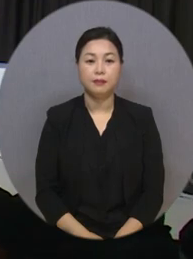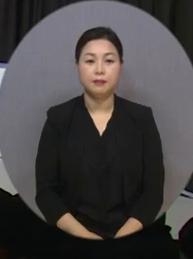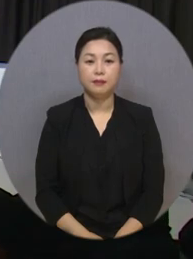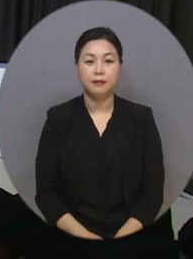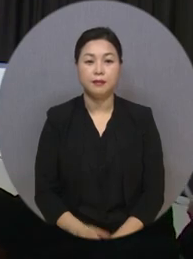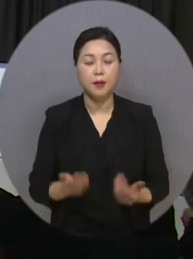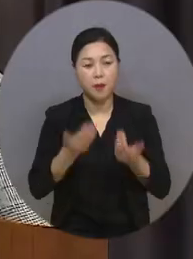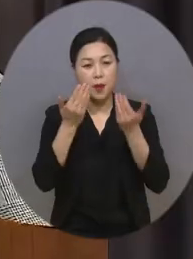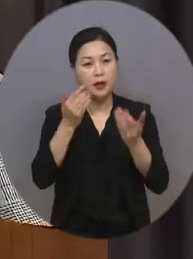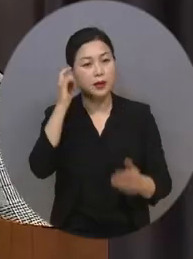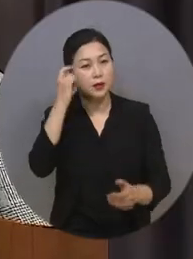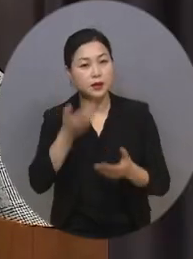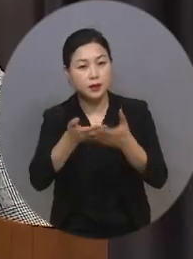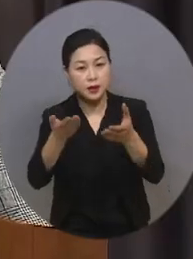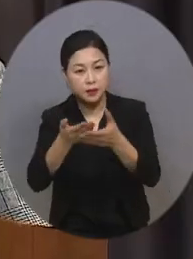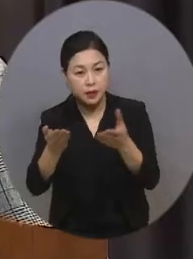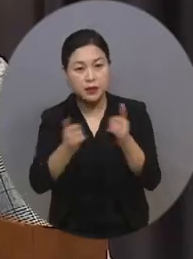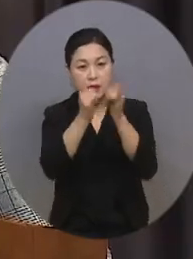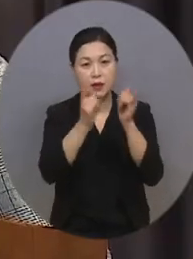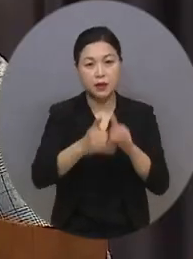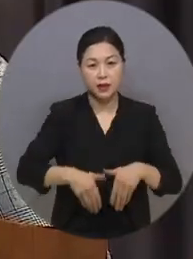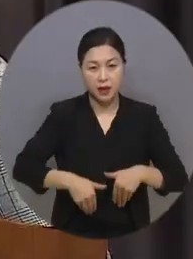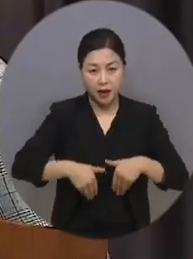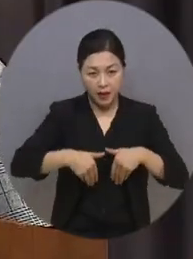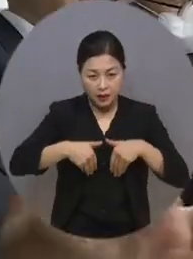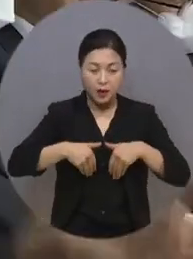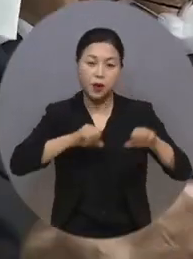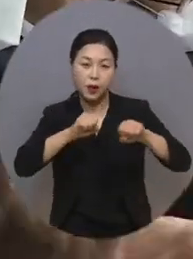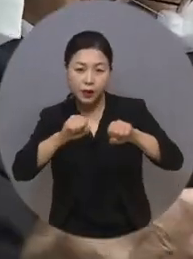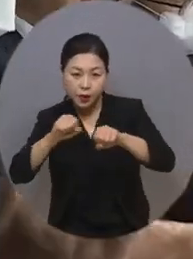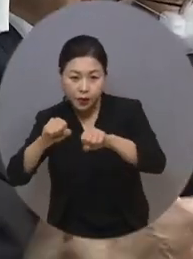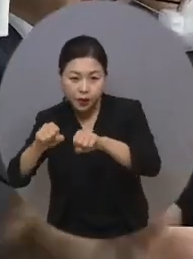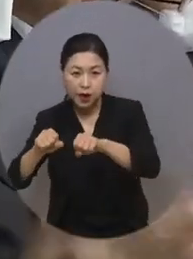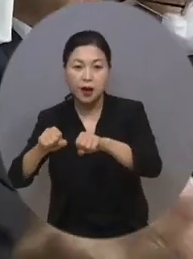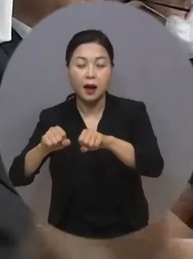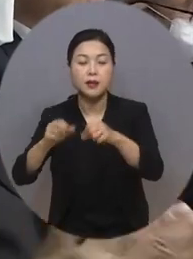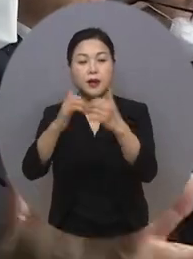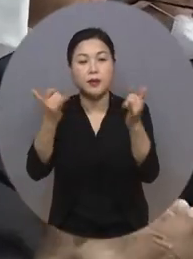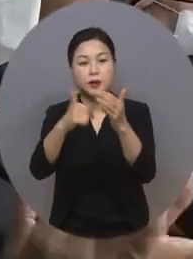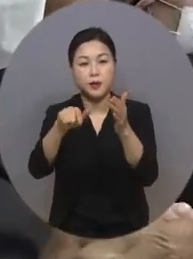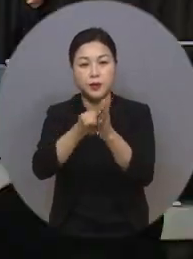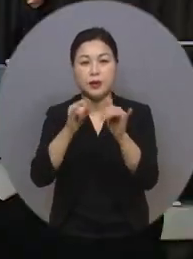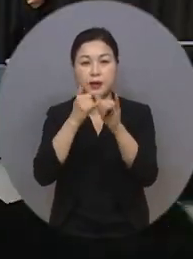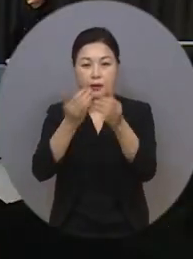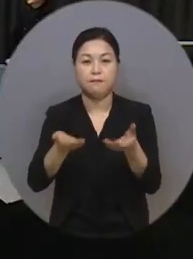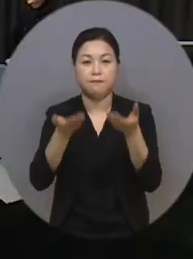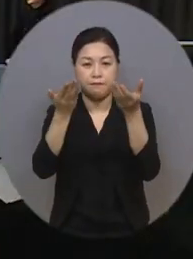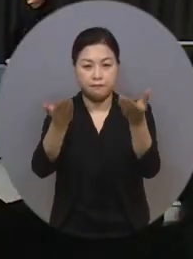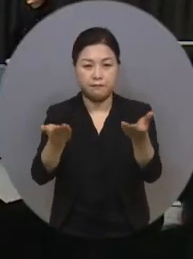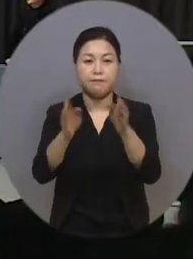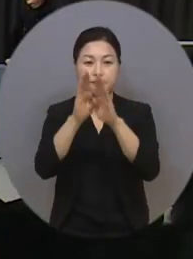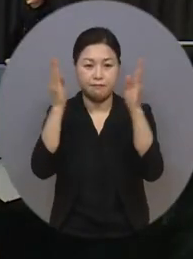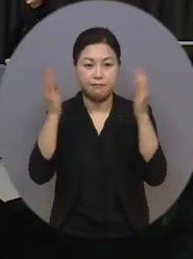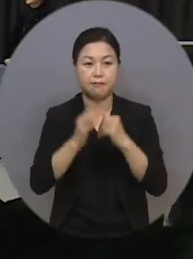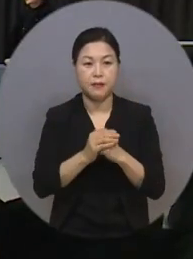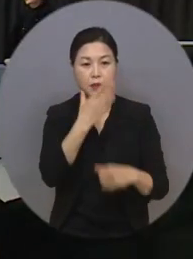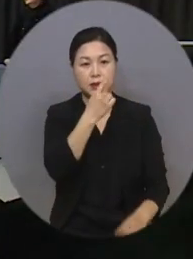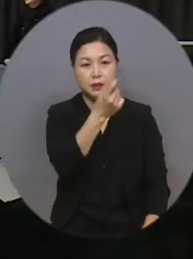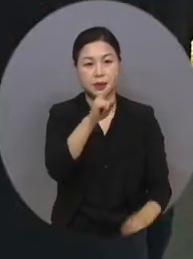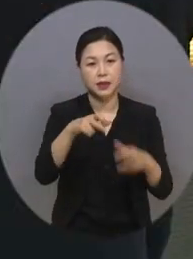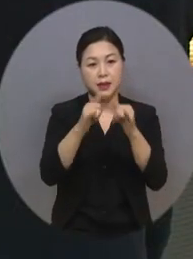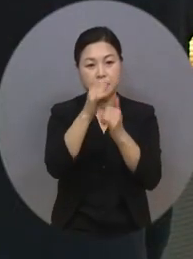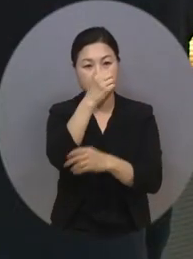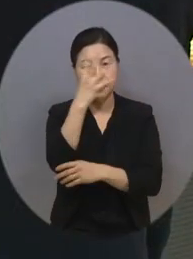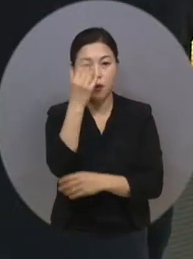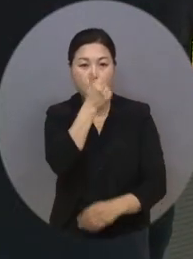봉사정신과 나눔으로 사회를 따뜻하게 만드는 이들을 위한 특별한 시상식이 열렸습니다. 복지TV와 장애인신문,